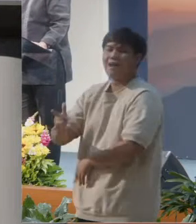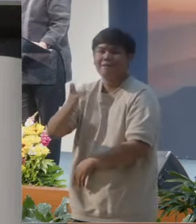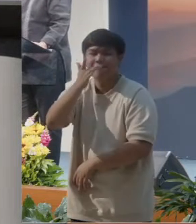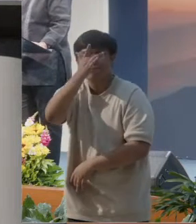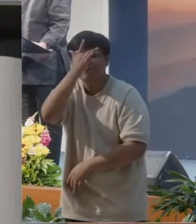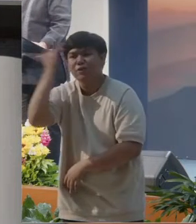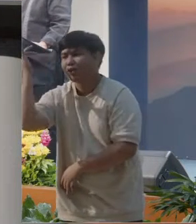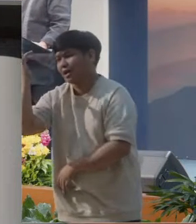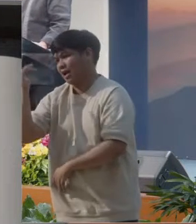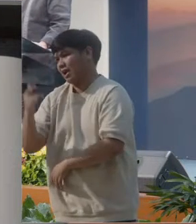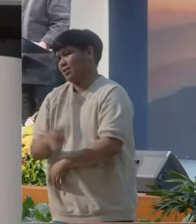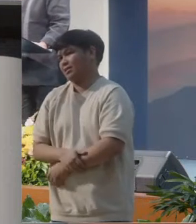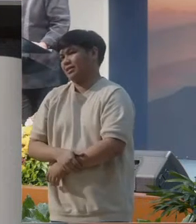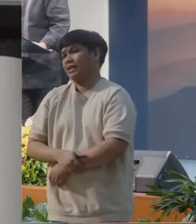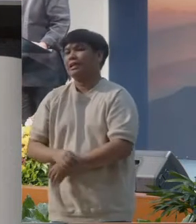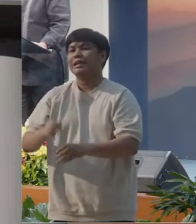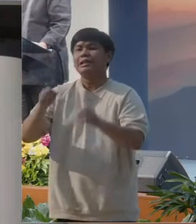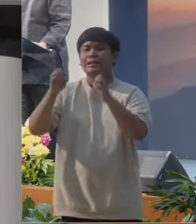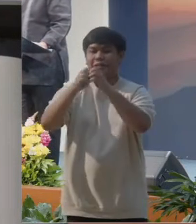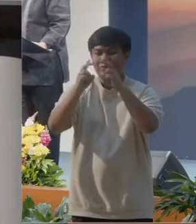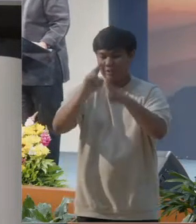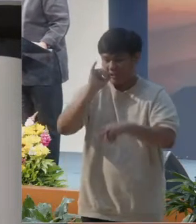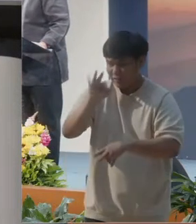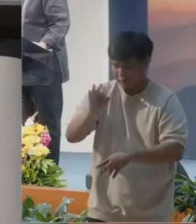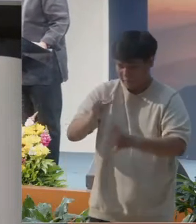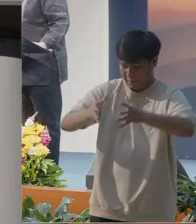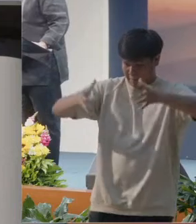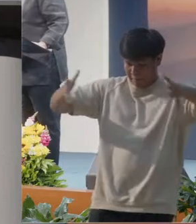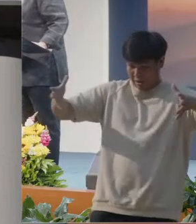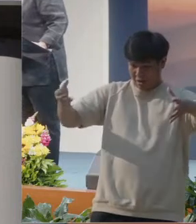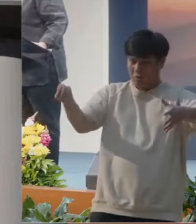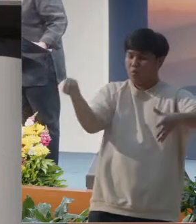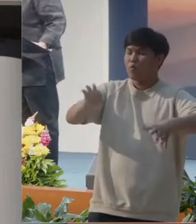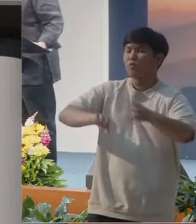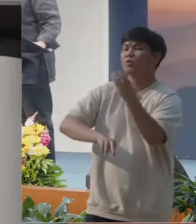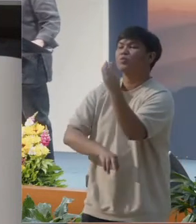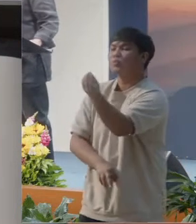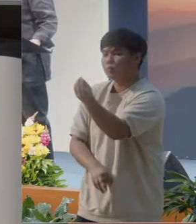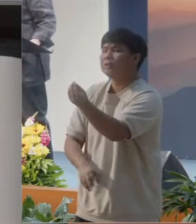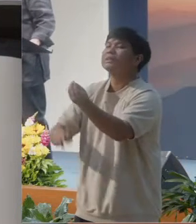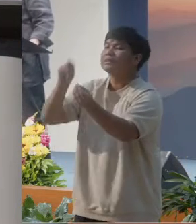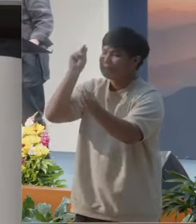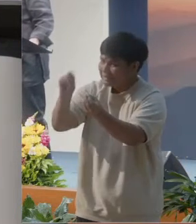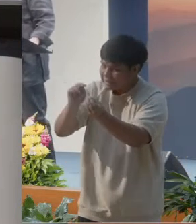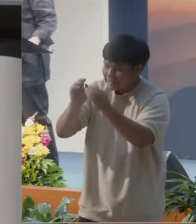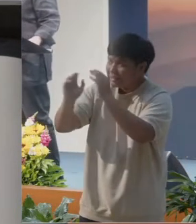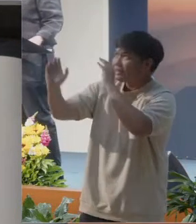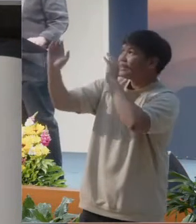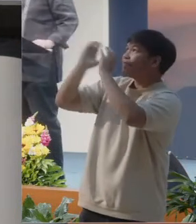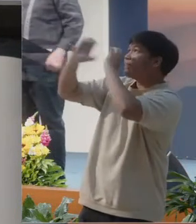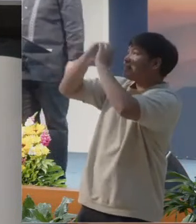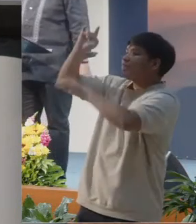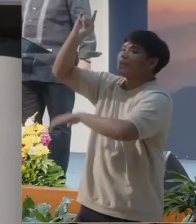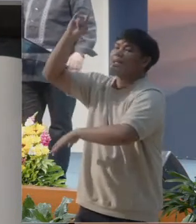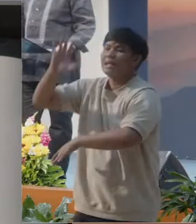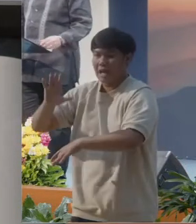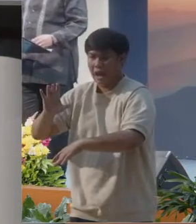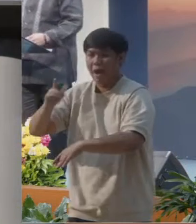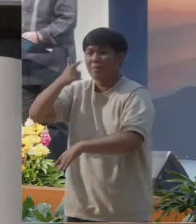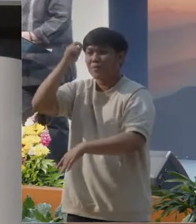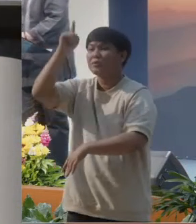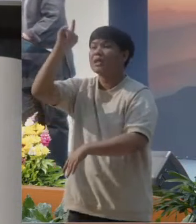na maging maliit na bagay o malaking bagay, lahat ay kinukonsulta natin sa Panginoon sapagkat mayroong ituturo